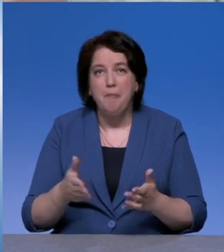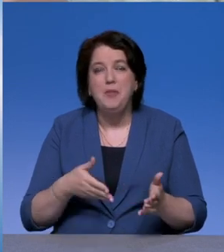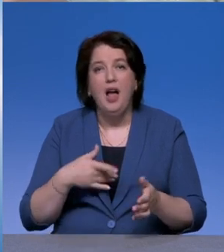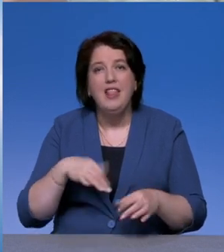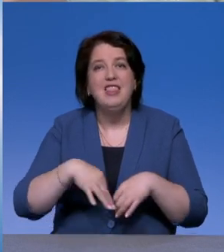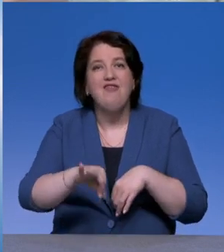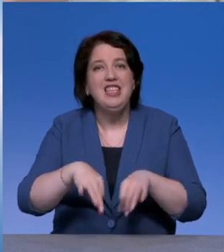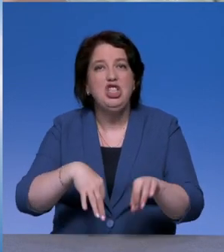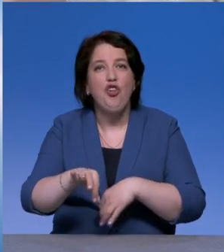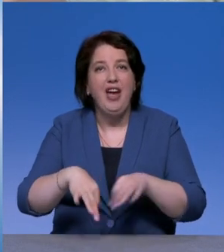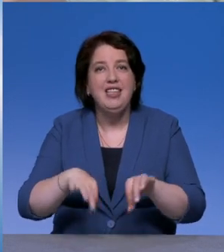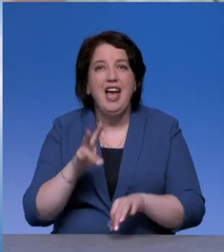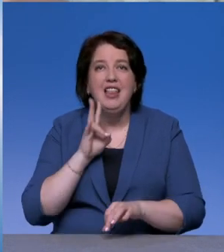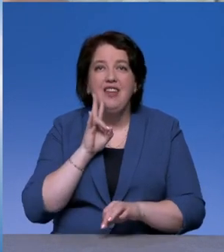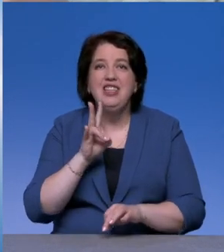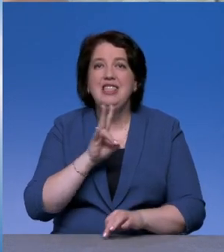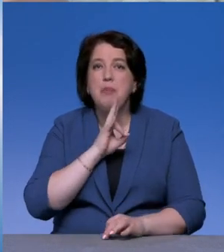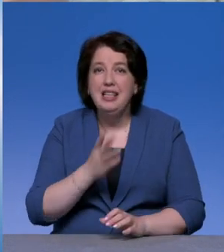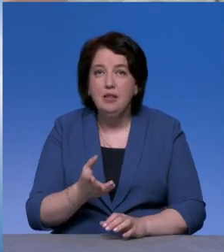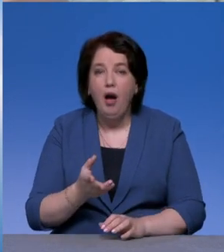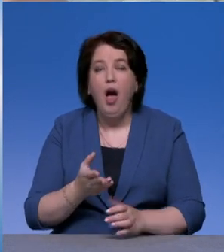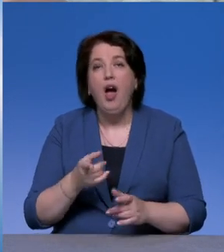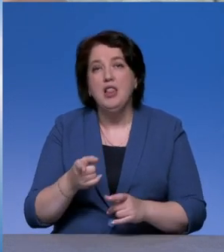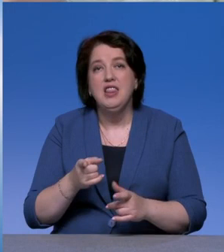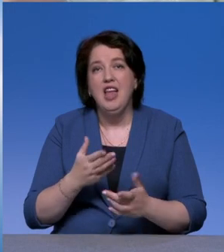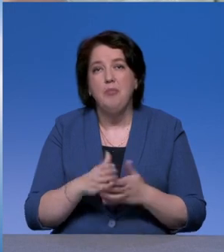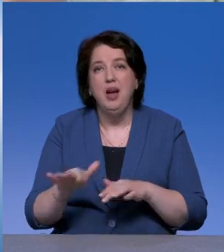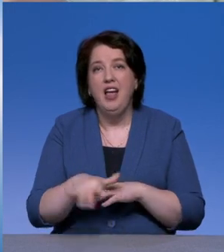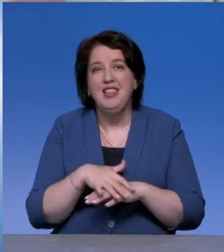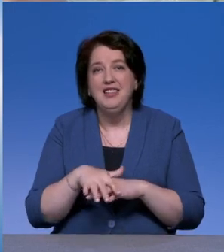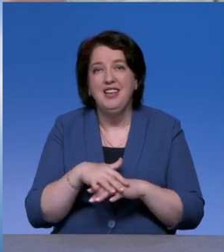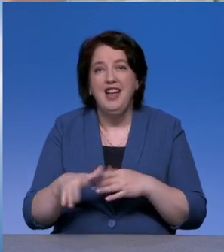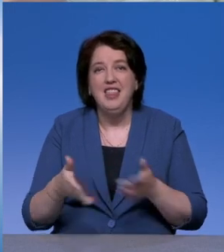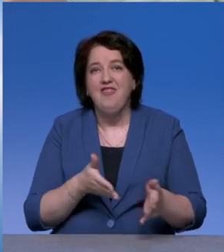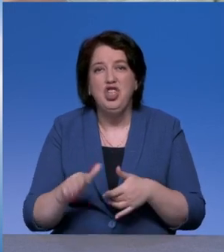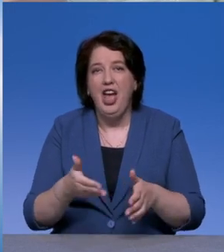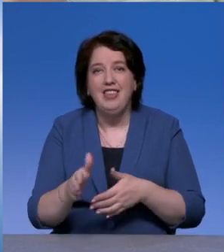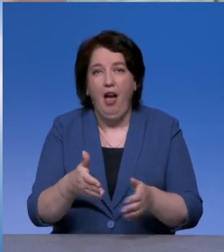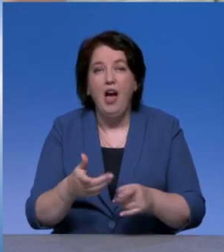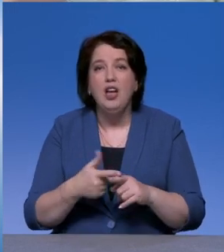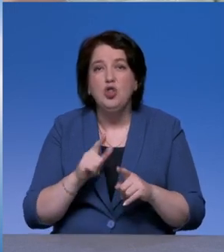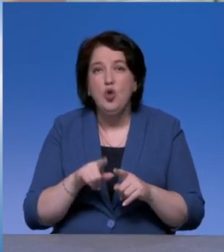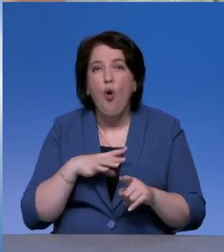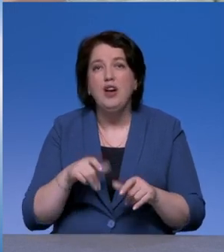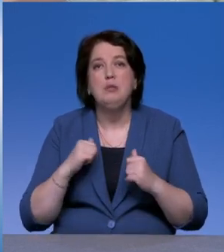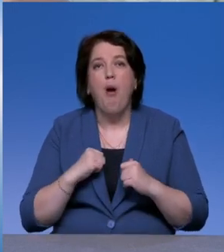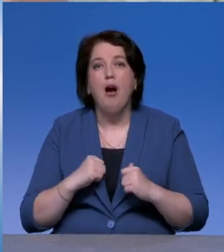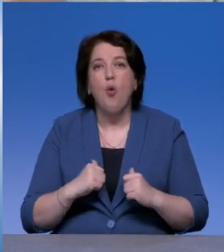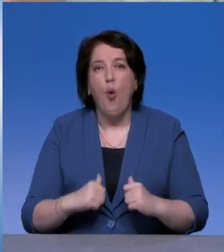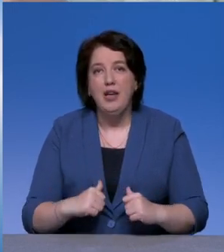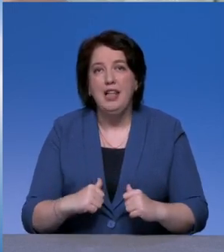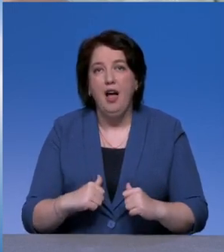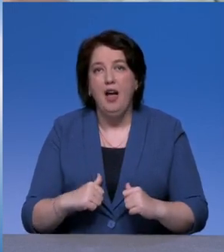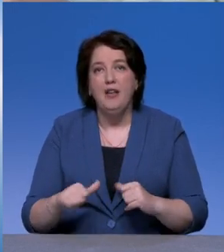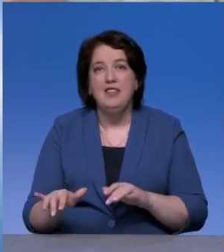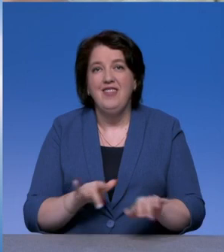такое бардачное, извините за тоже сленг, но, тем не менее, оно очень такое спокойное и